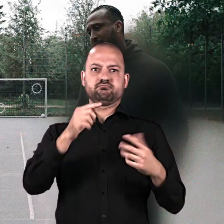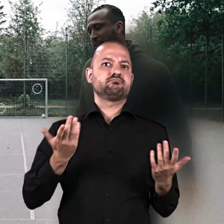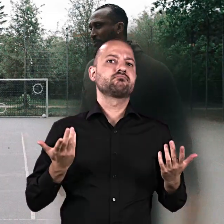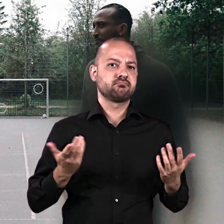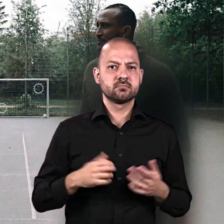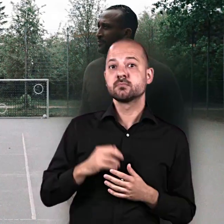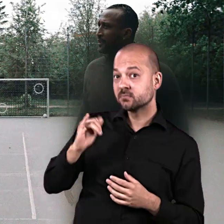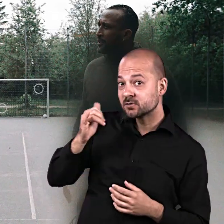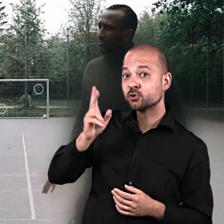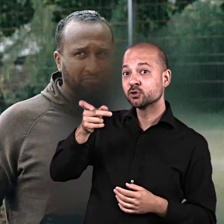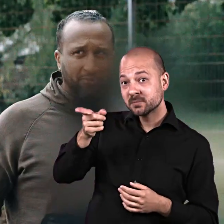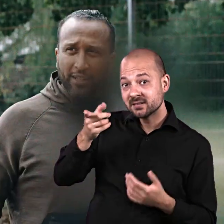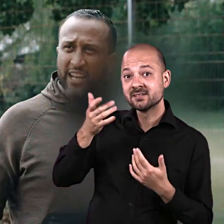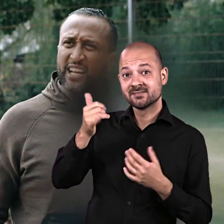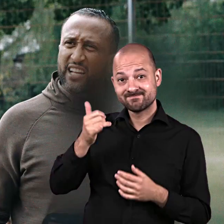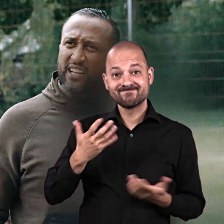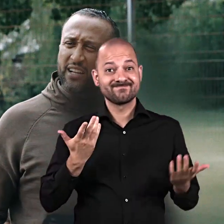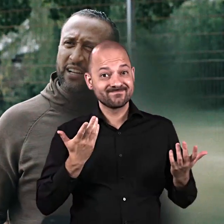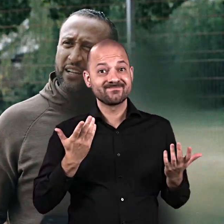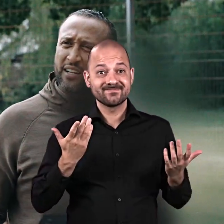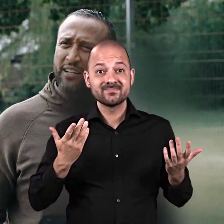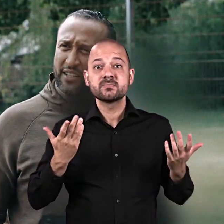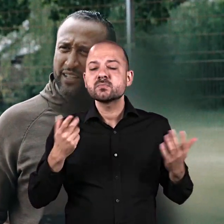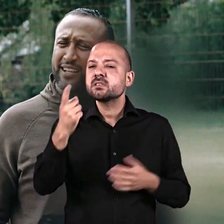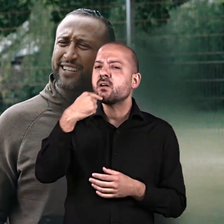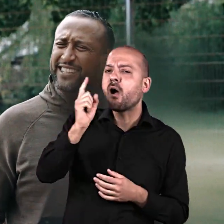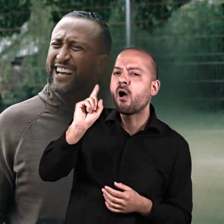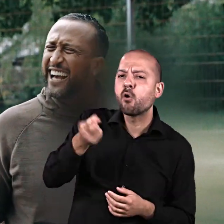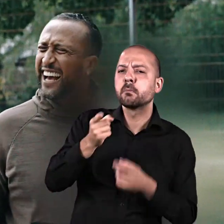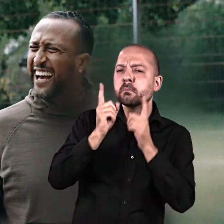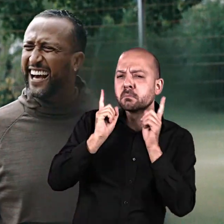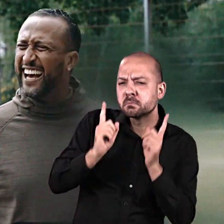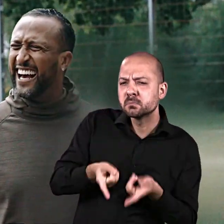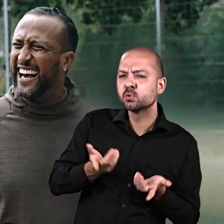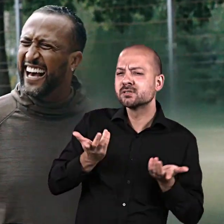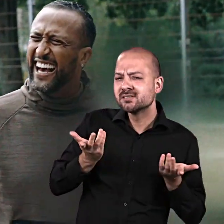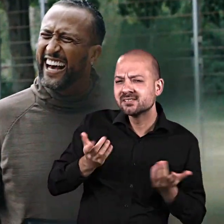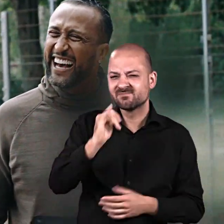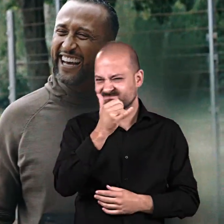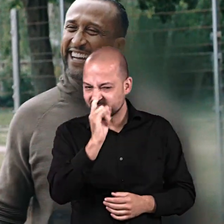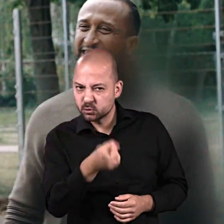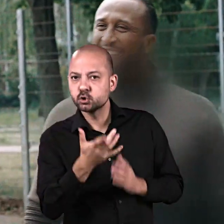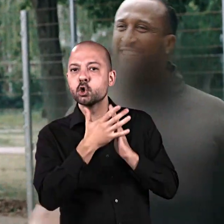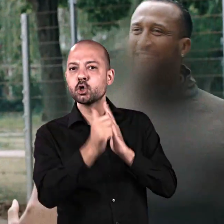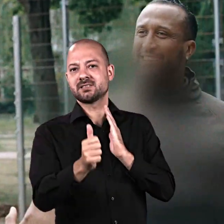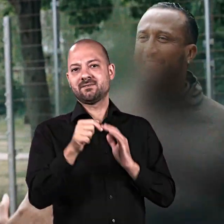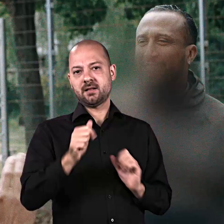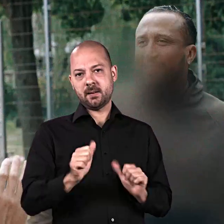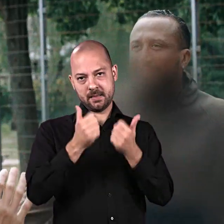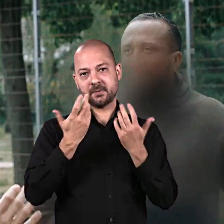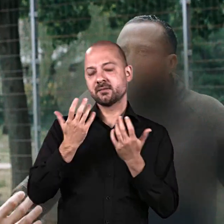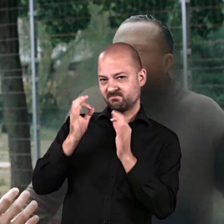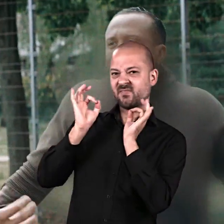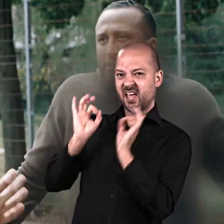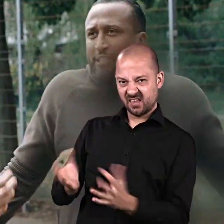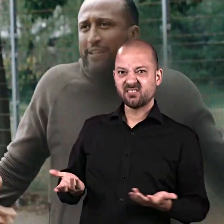habe die Partys halt genommen. Ja, stimmt. Jede? Ja, stimmt. Du hast aber auch gesagt, man muss